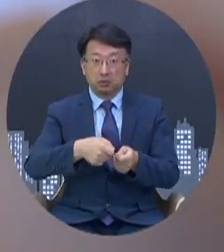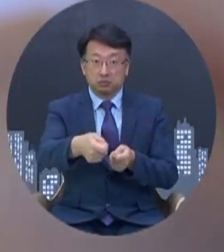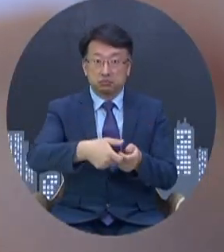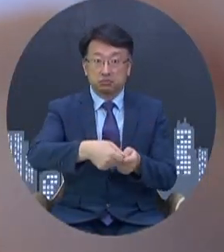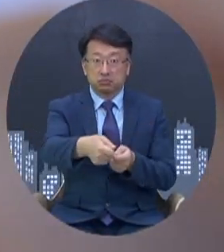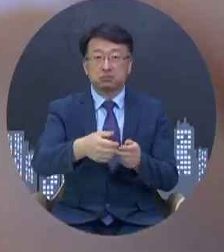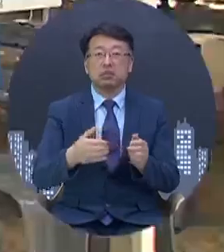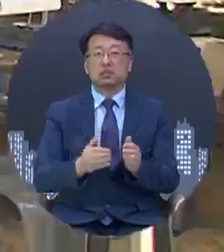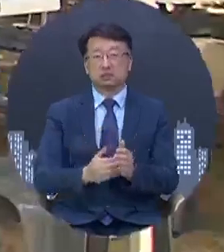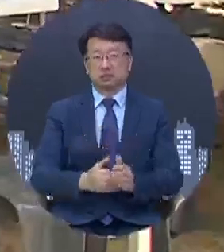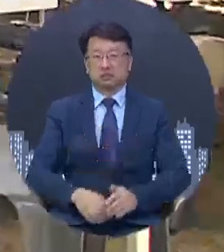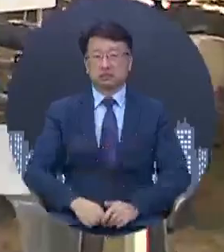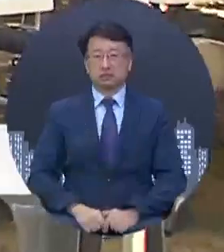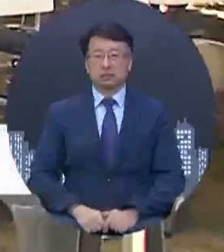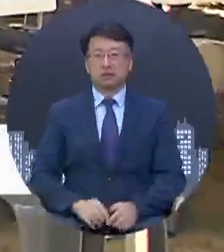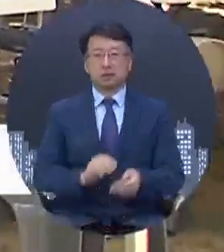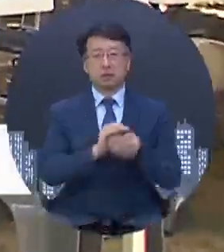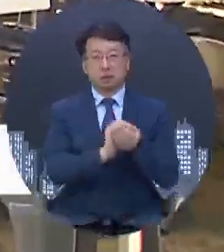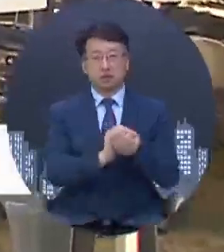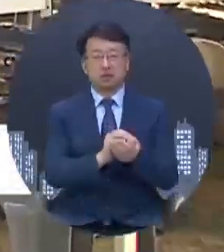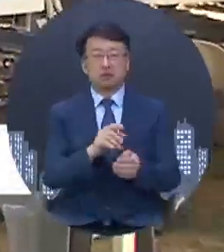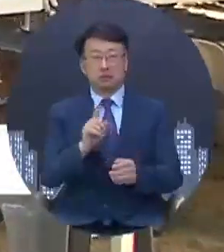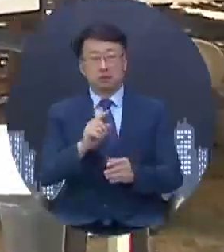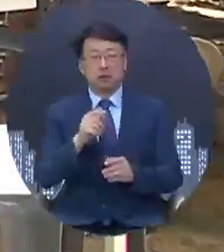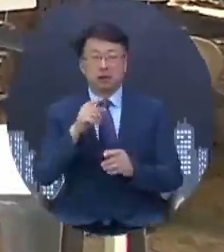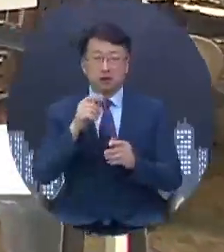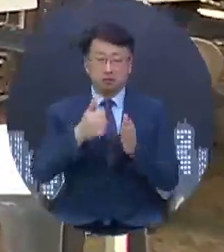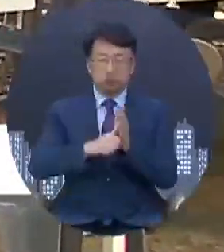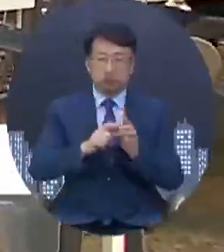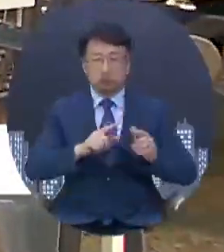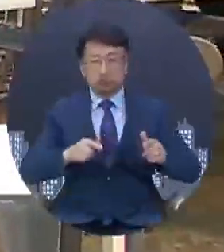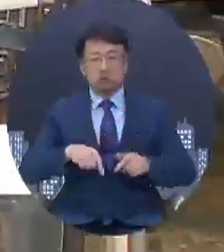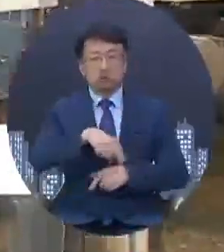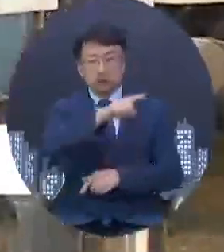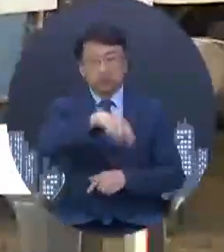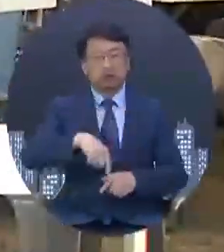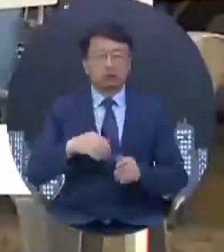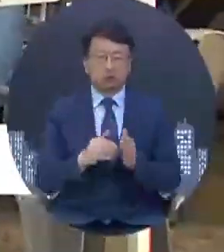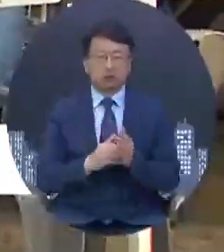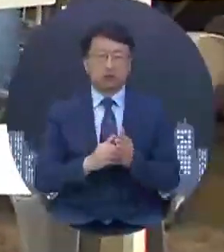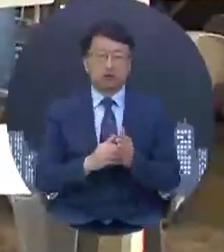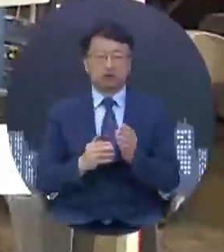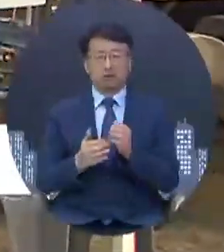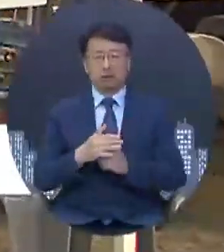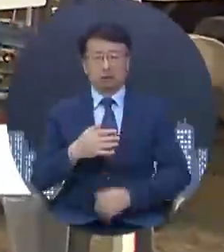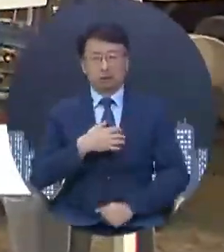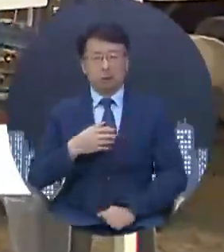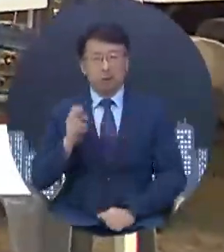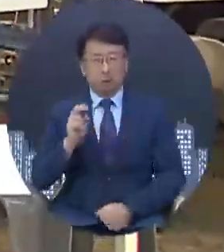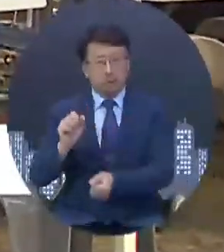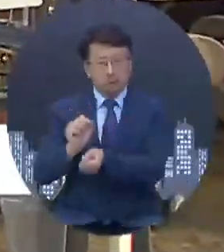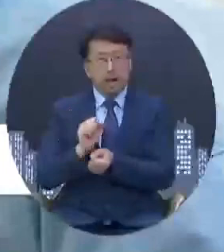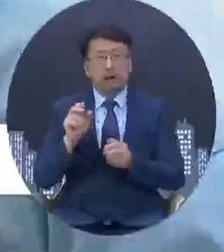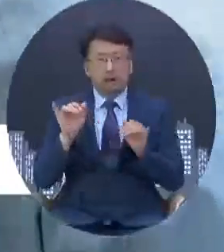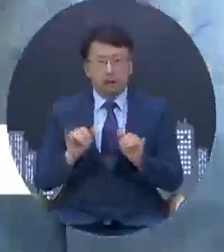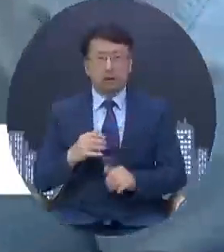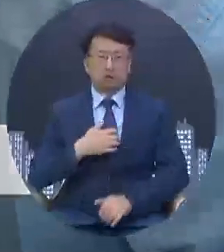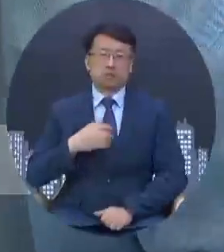발급됐기 때문입니다. 농협을 또 내 또 식자재 그 물건 또 사러 가가지고 혹시 걱정이